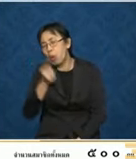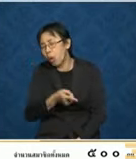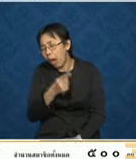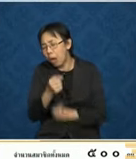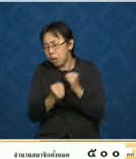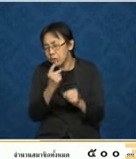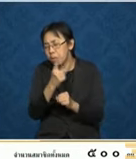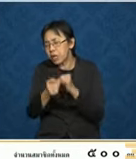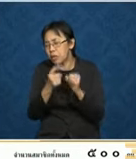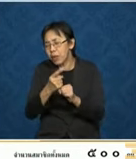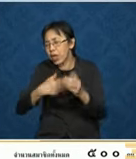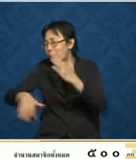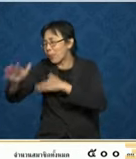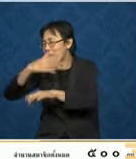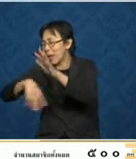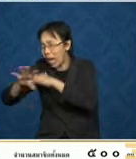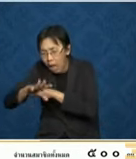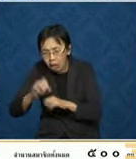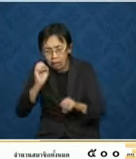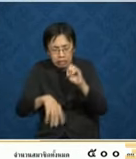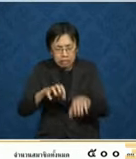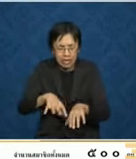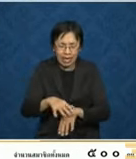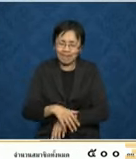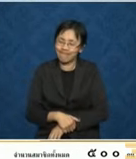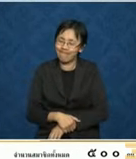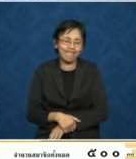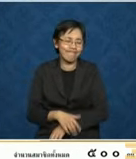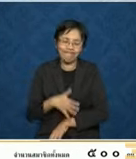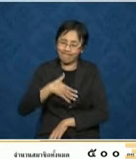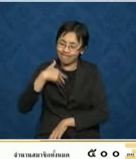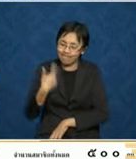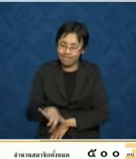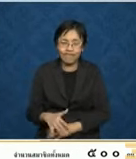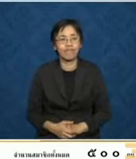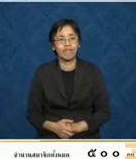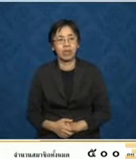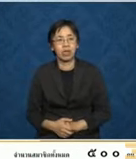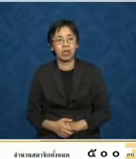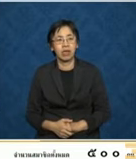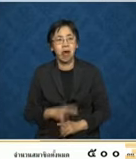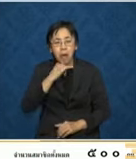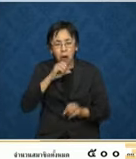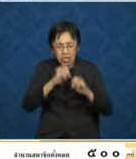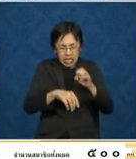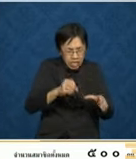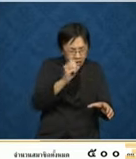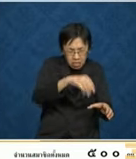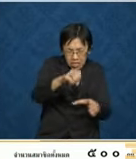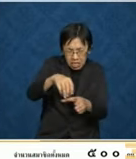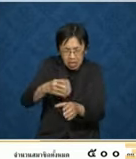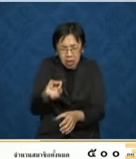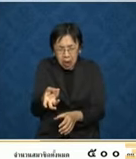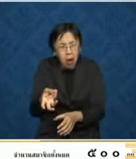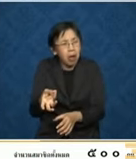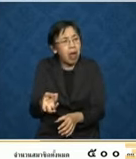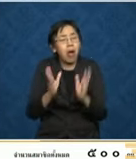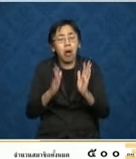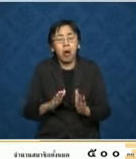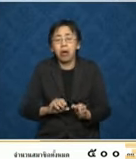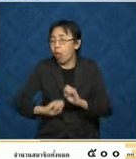ครับพี่น้องประชาชนต่างบ่นและร้องเรียนมาครับว่าภายในงานนั้นจุดทิ้งขยะน้อยมากจนเหมือนไม่มีครับ